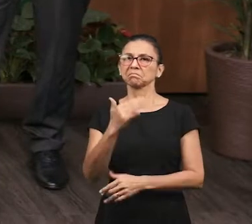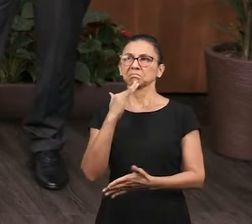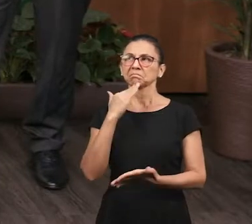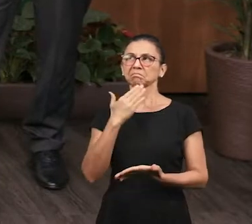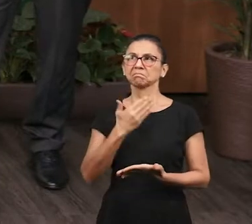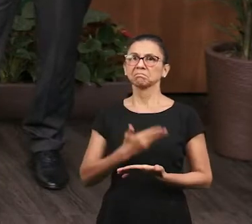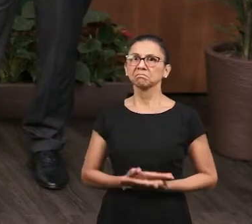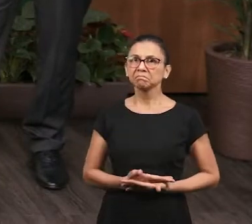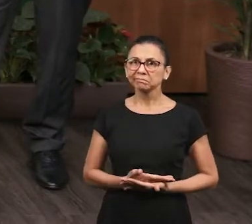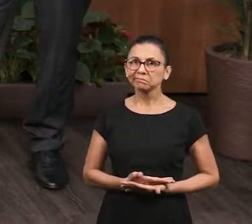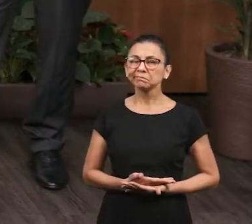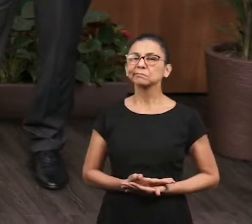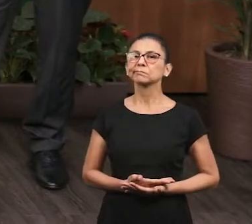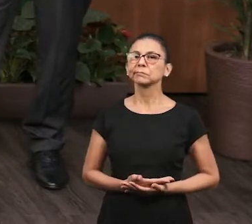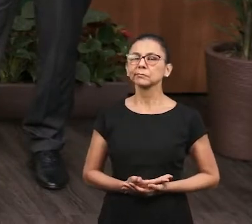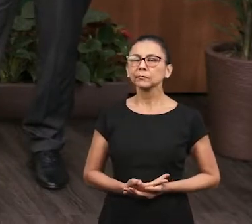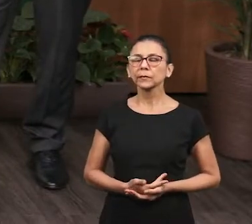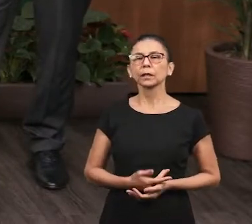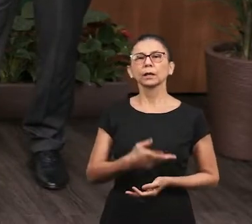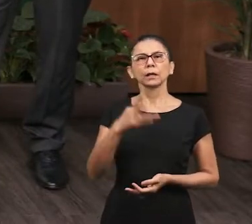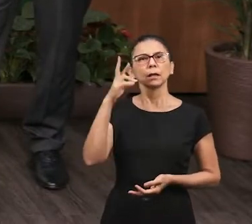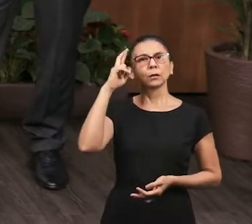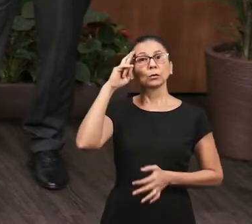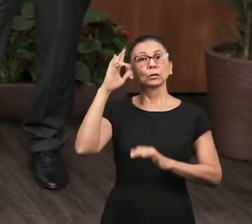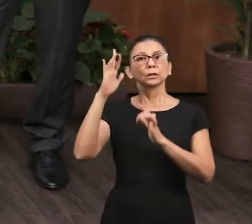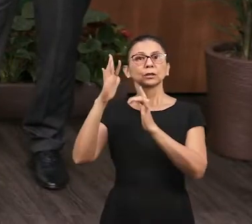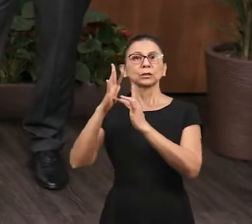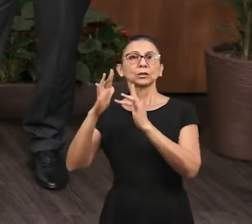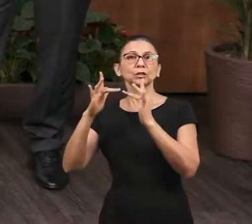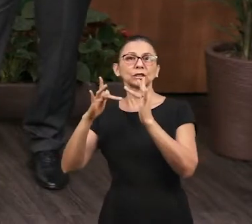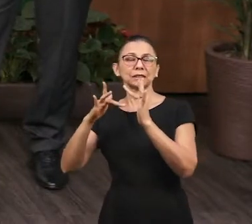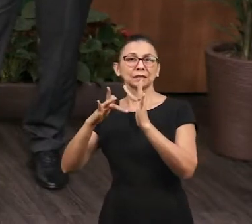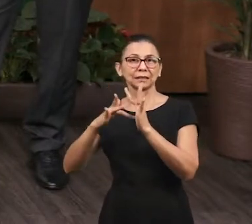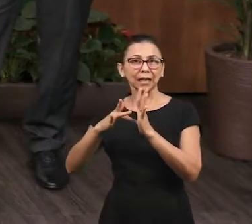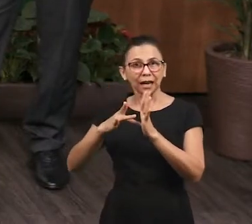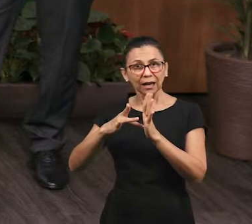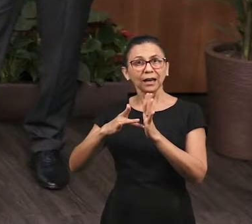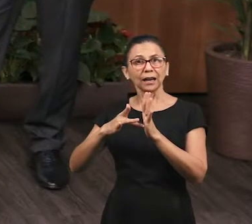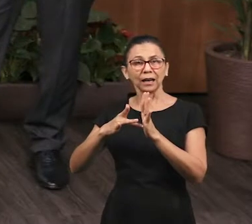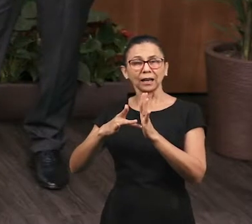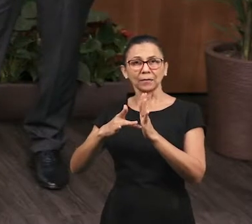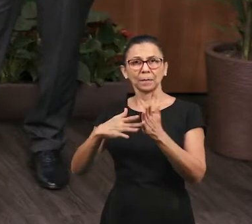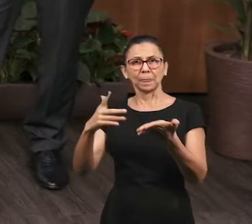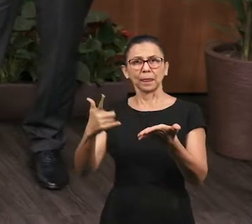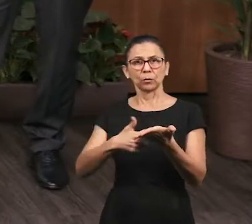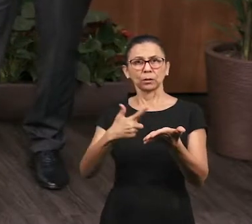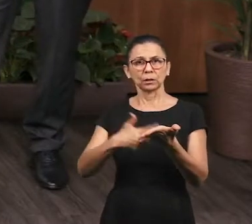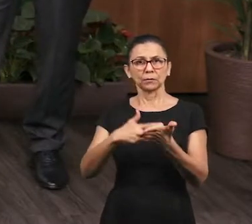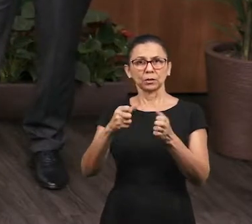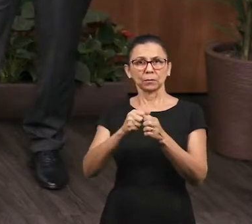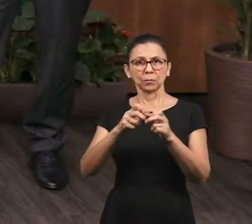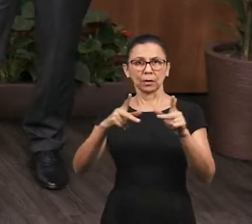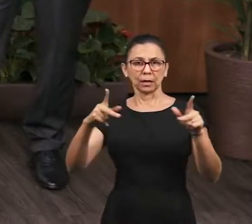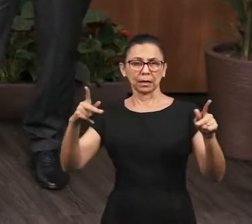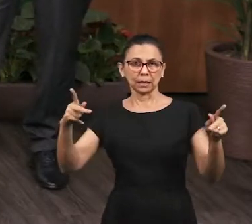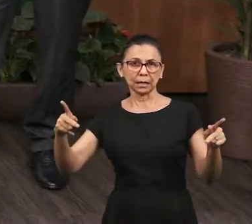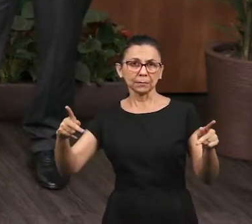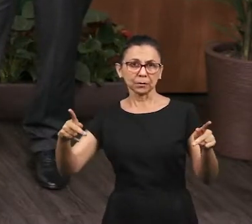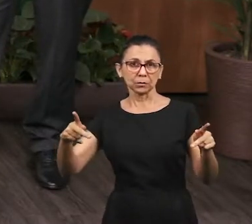параллель. Чудесная пророческая параллель. Господь Иисус, когда Он